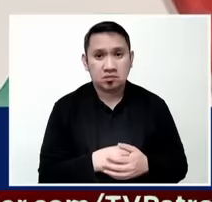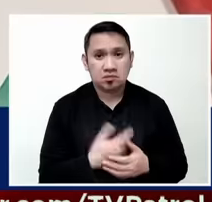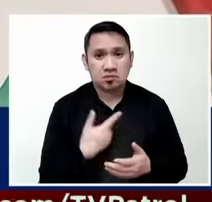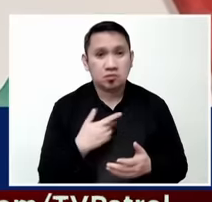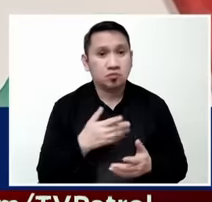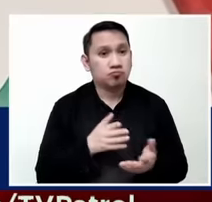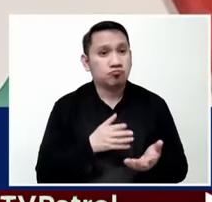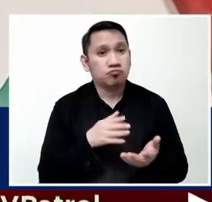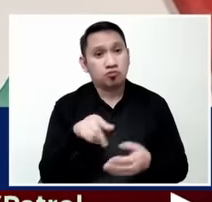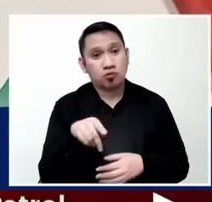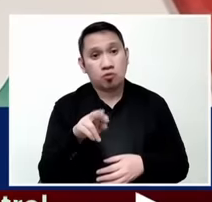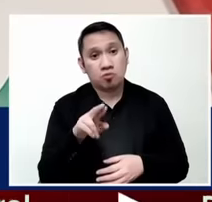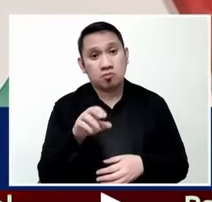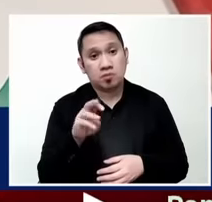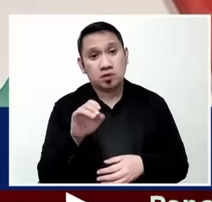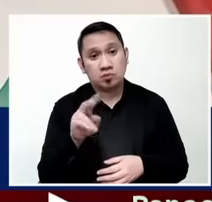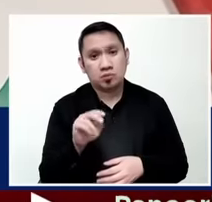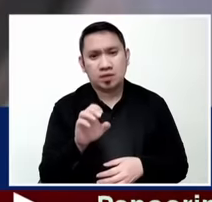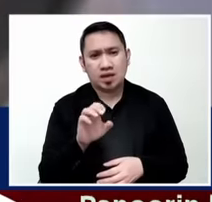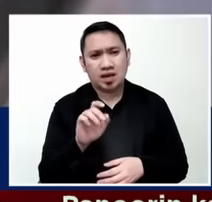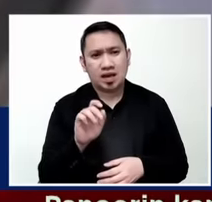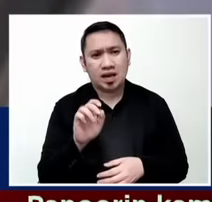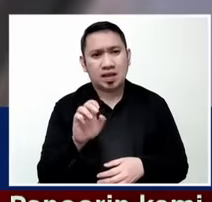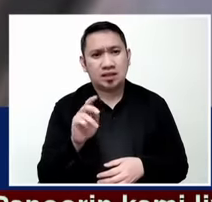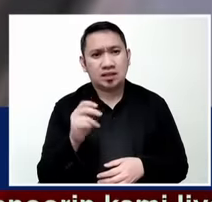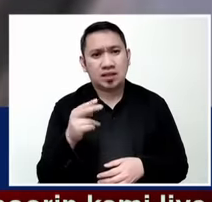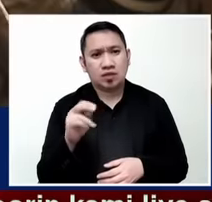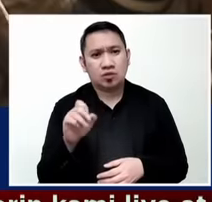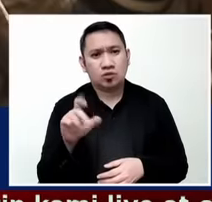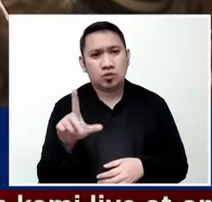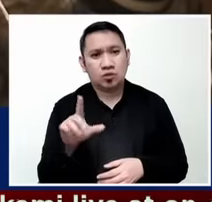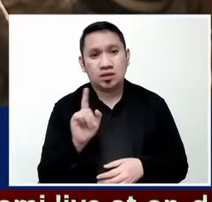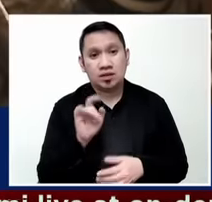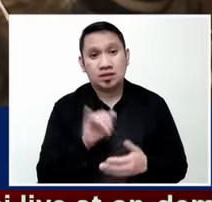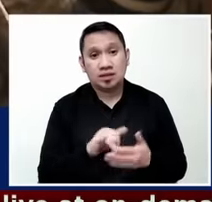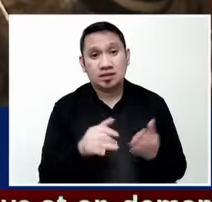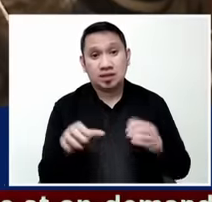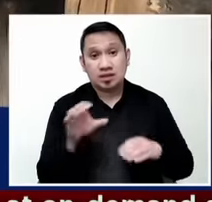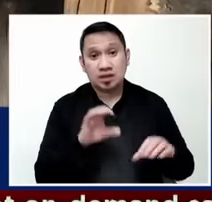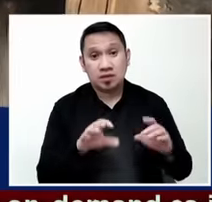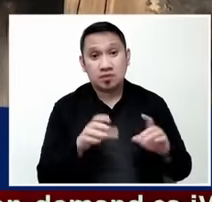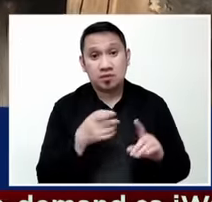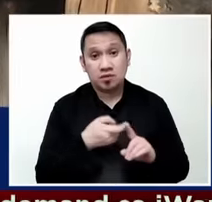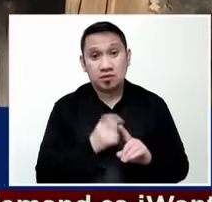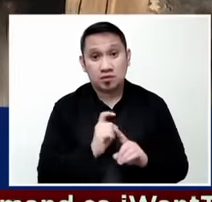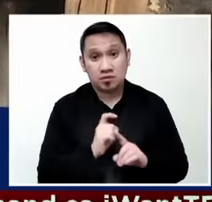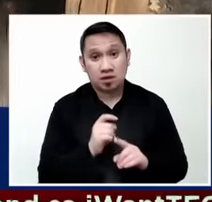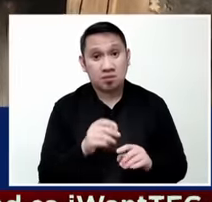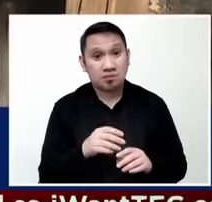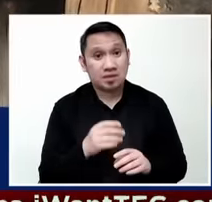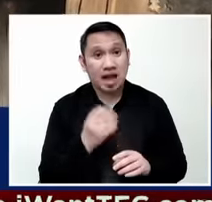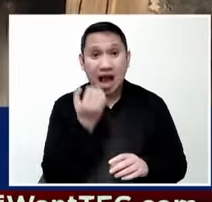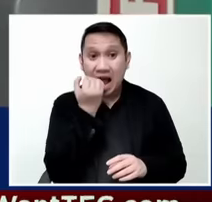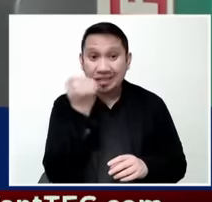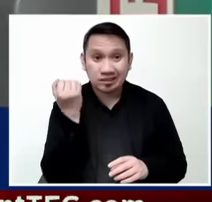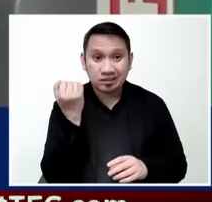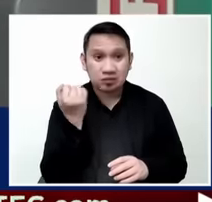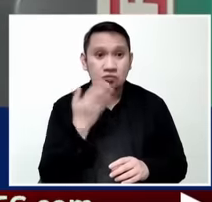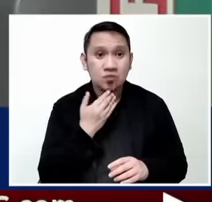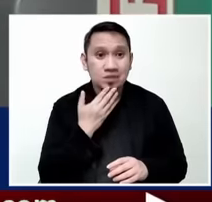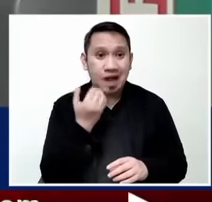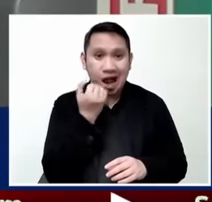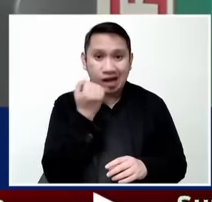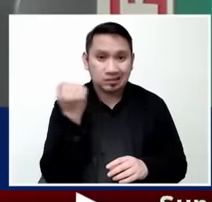premium. Ang ethanol sa Pilipinas ay isang kemikal na galing sa tubo na hinahalo sa gasolina